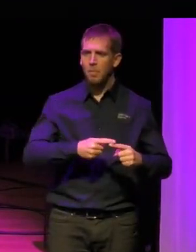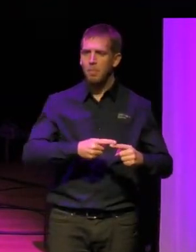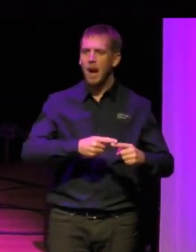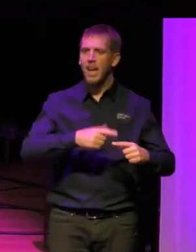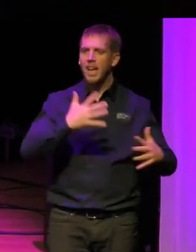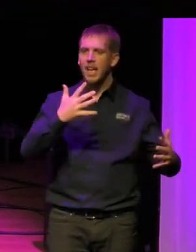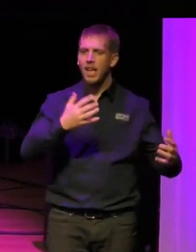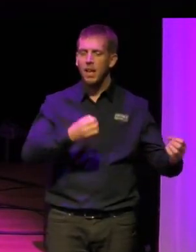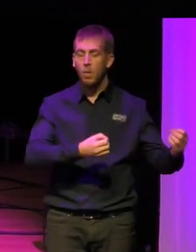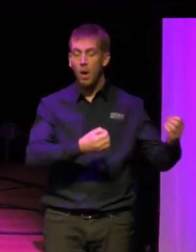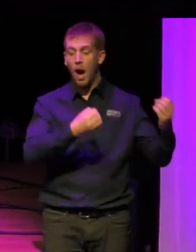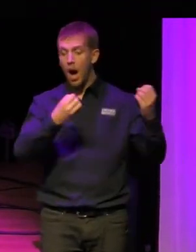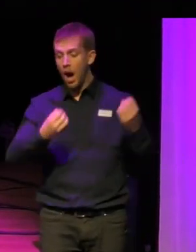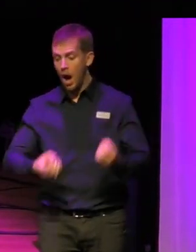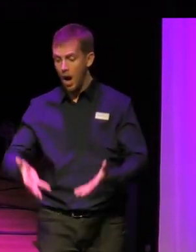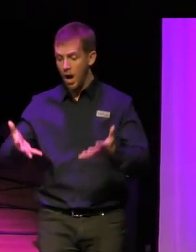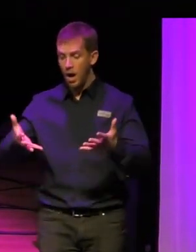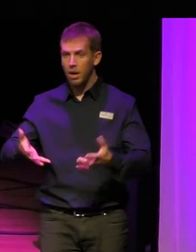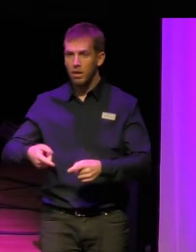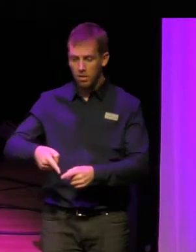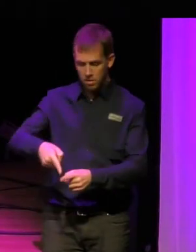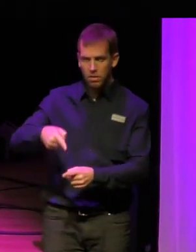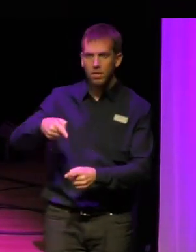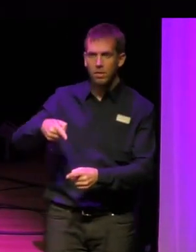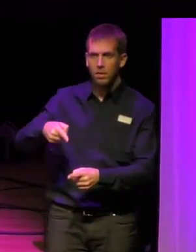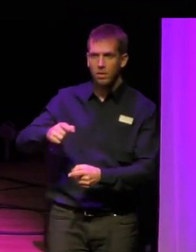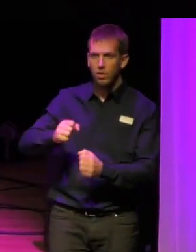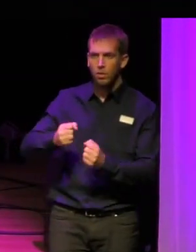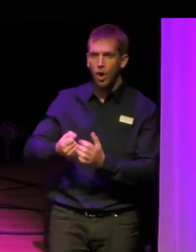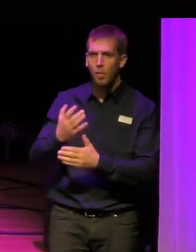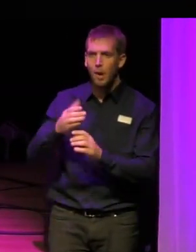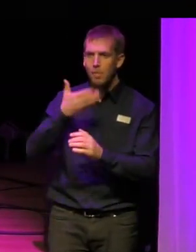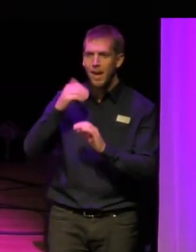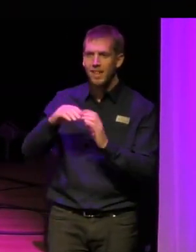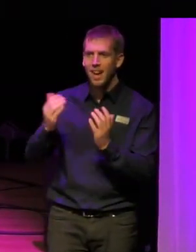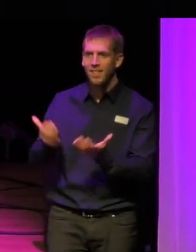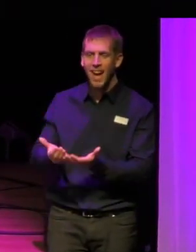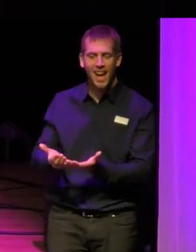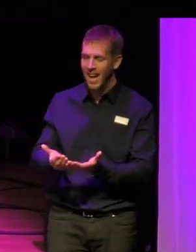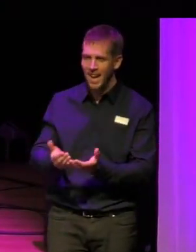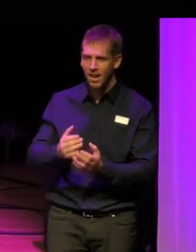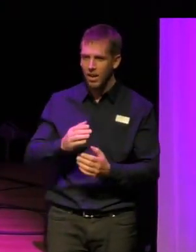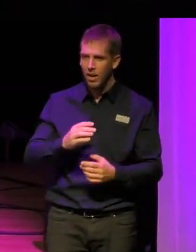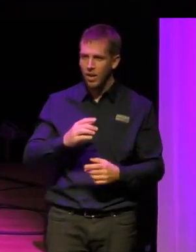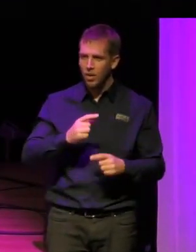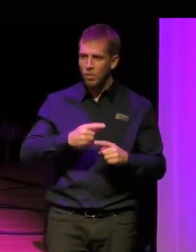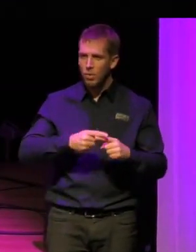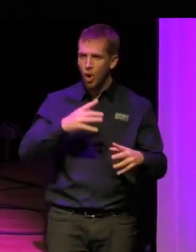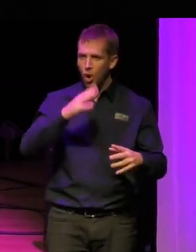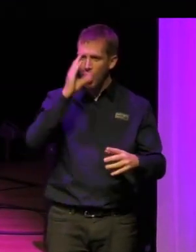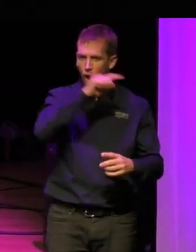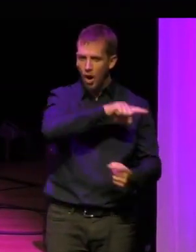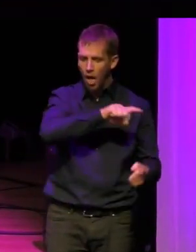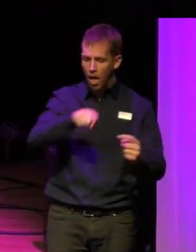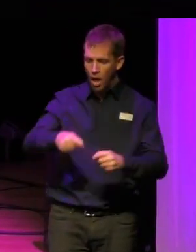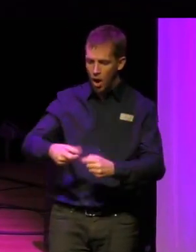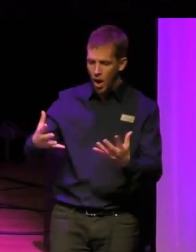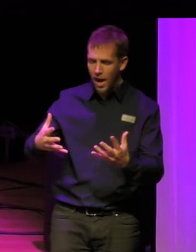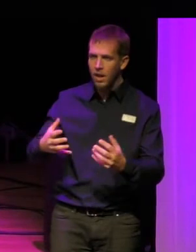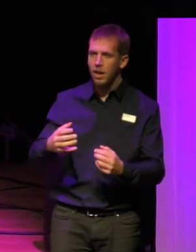världen. Det är inte någon mage som behövs. Det enda som behövs, det är att ska man tro på sig själv.